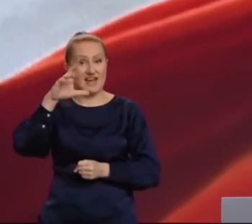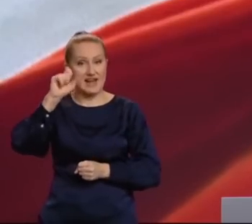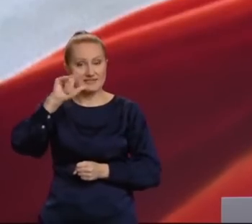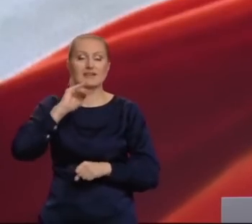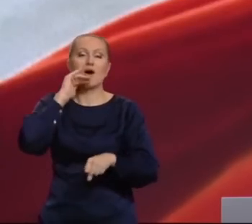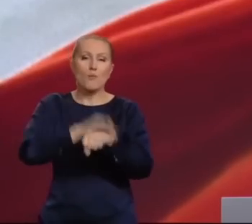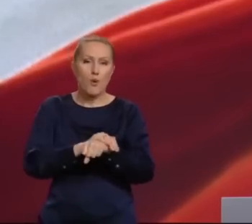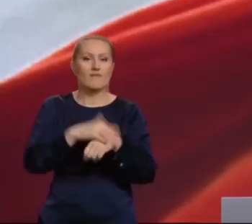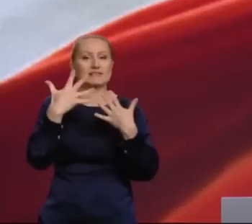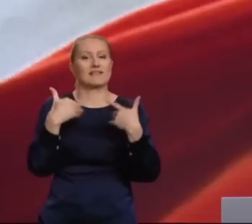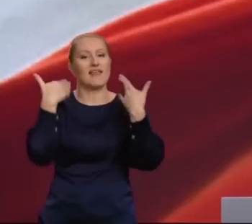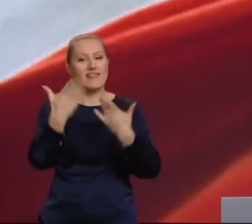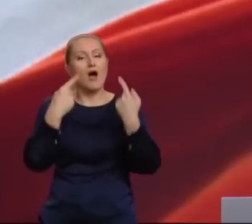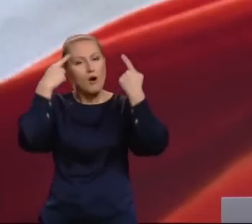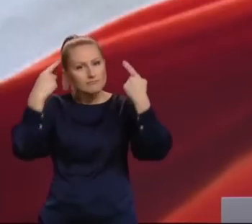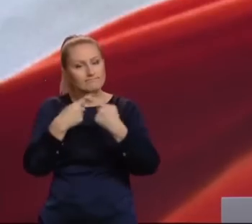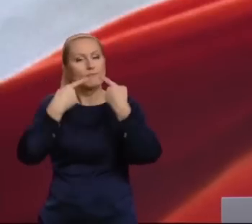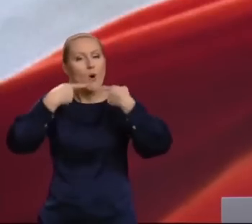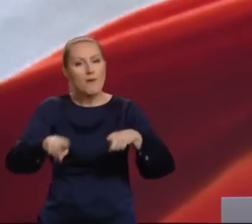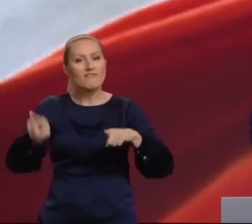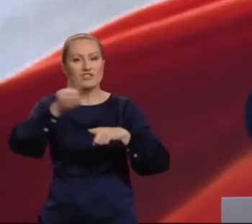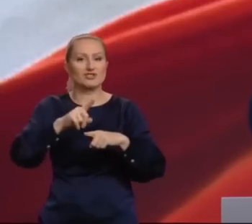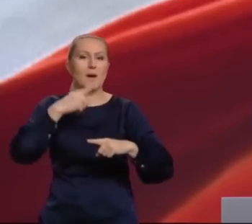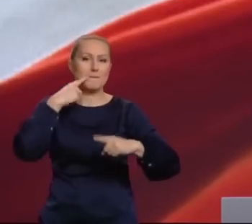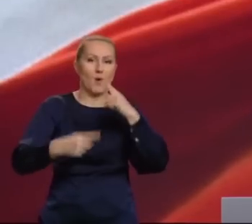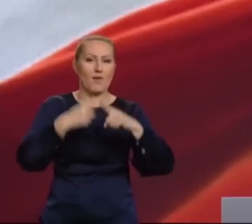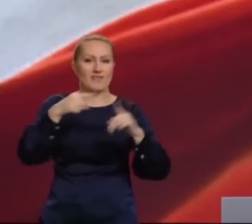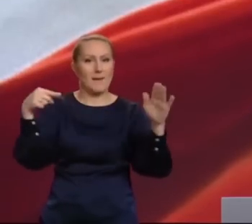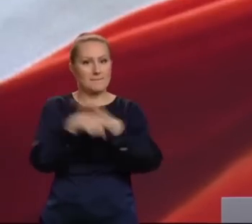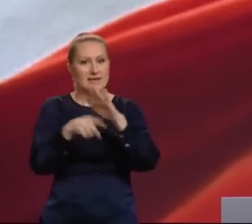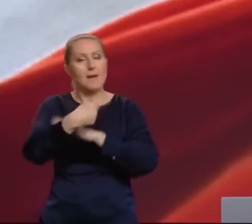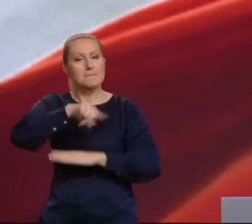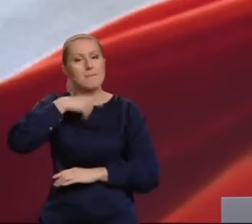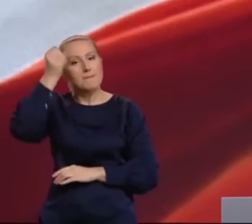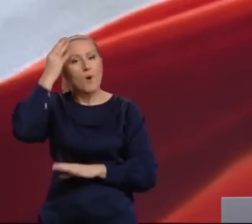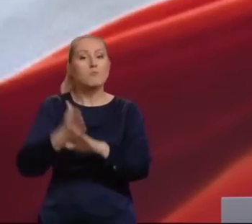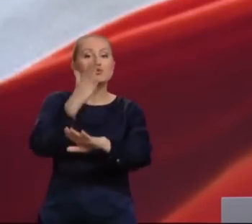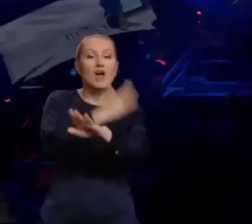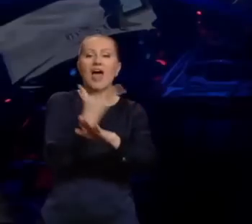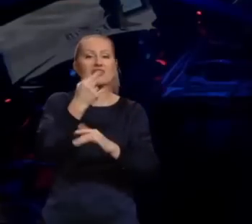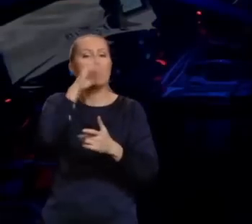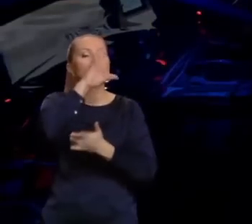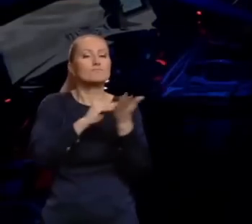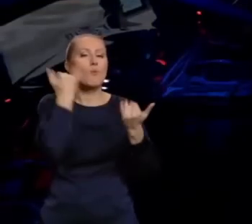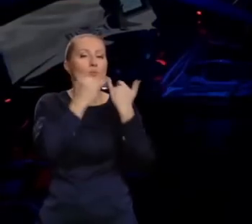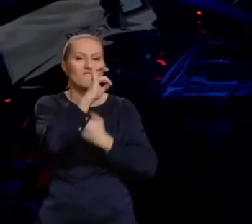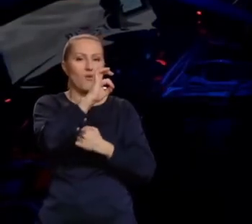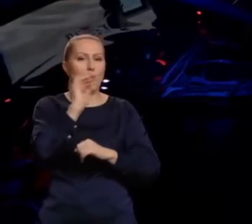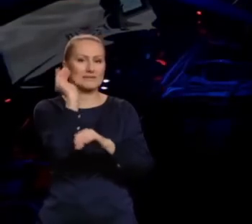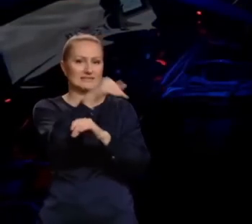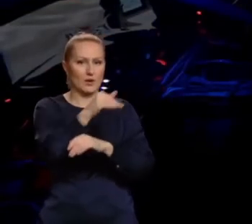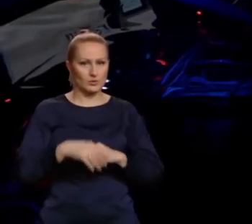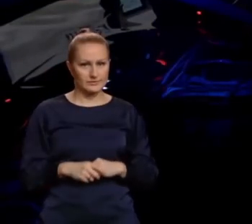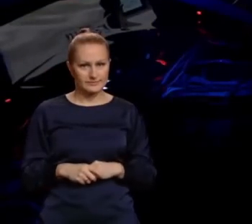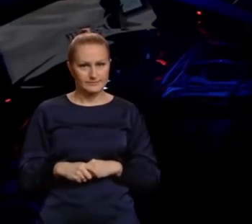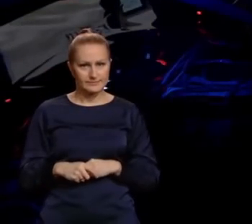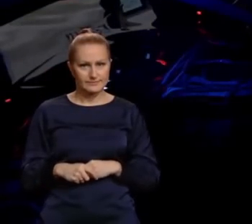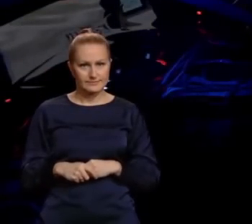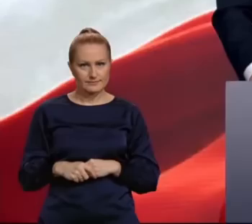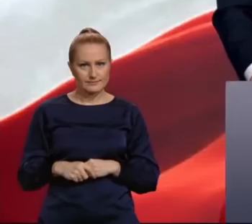odpowiedzialnej polityki migracyjnej. Bądźmy mądrzy przed szkodą, nie powtarzajmy błędów Zachodu. No ale Polak zawsze jest mądry po